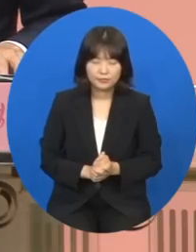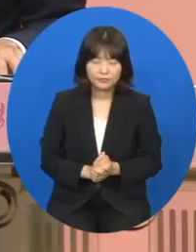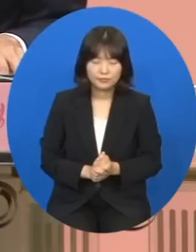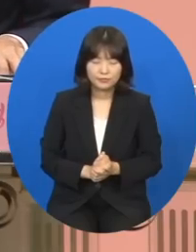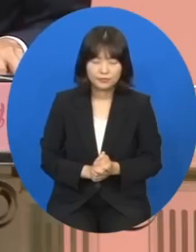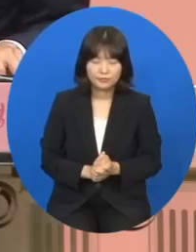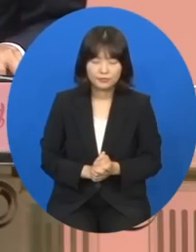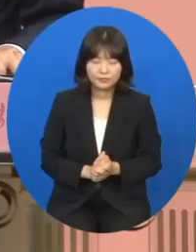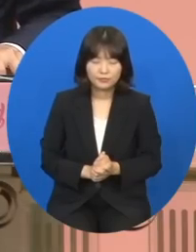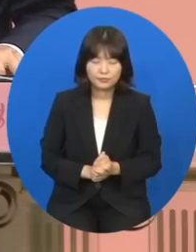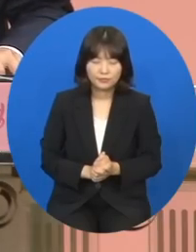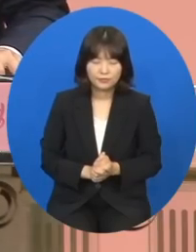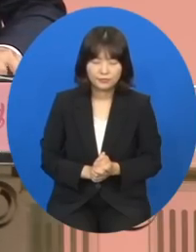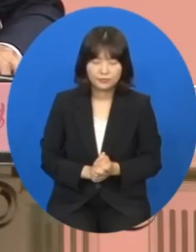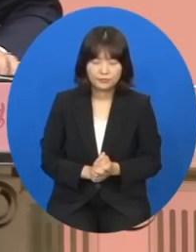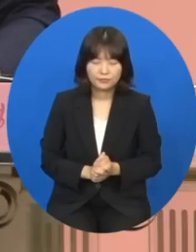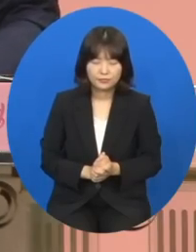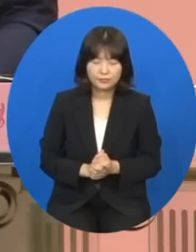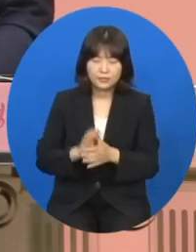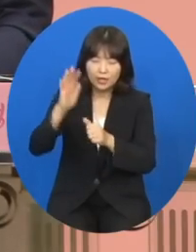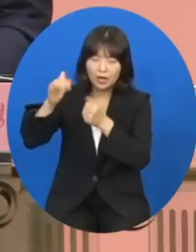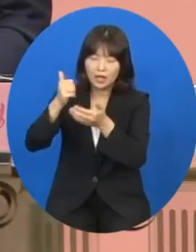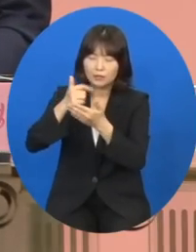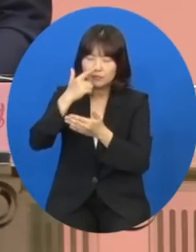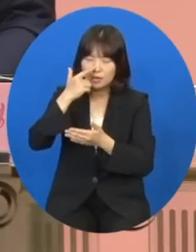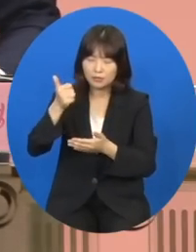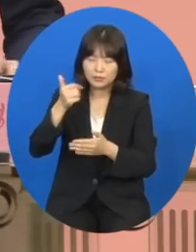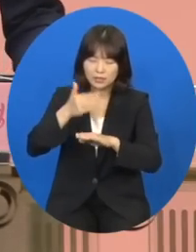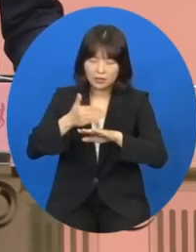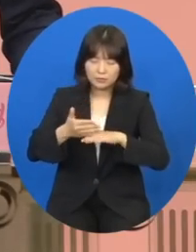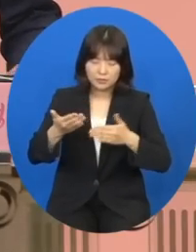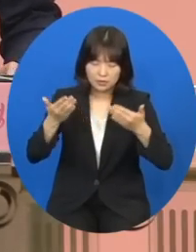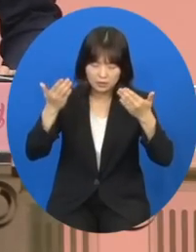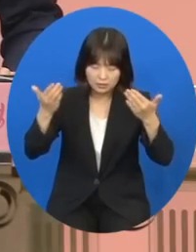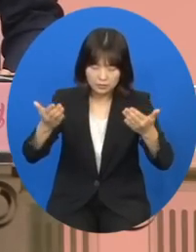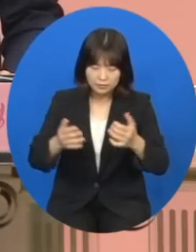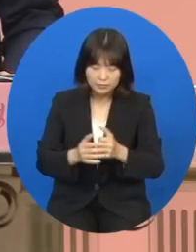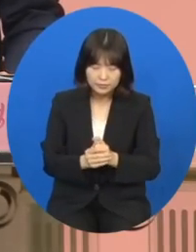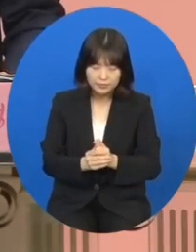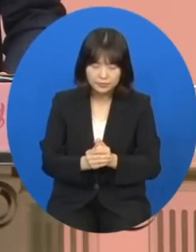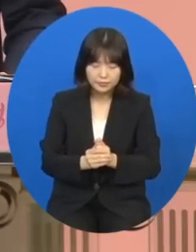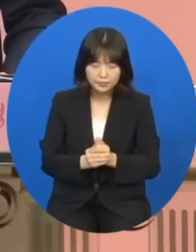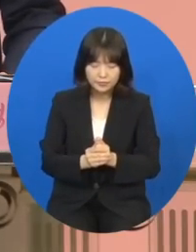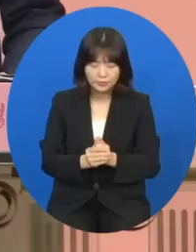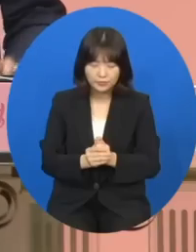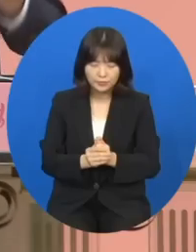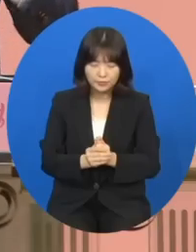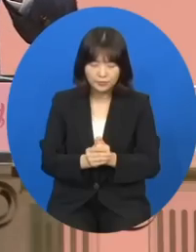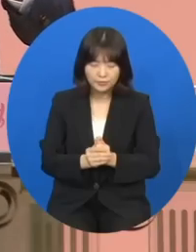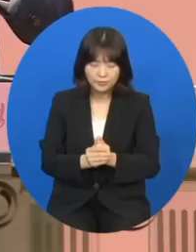헤드윅 수업을 쌓인 키오 하나님 아버지 감사합니다 이 tool